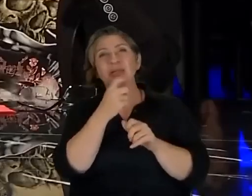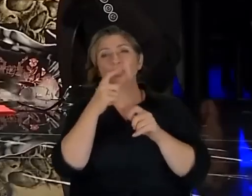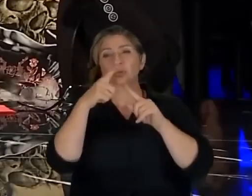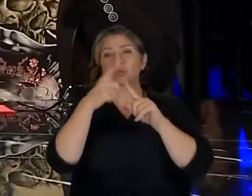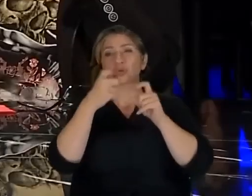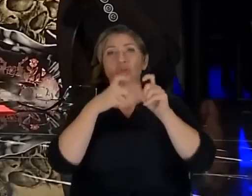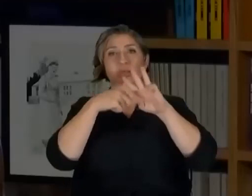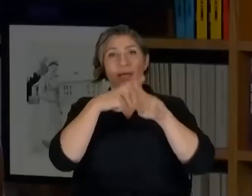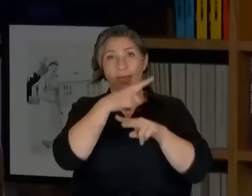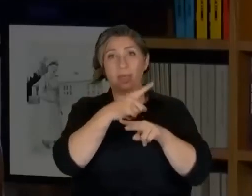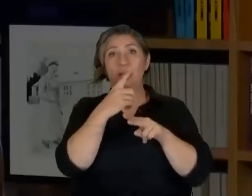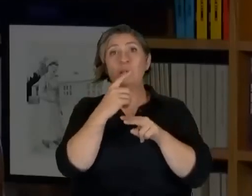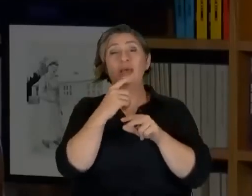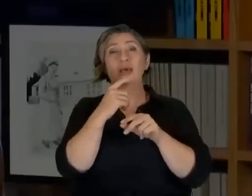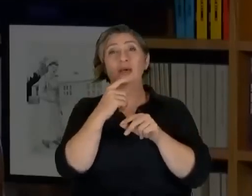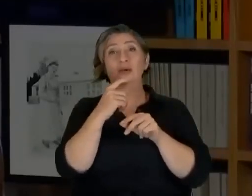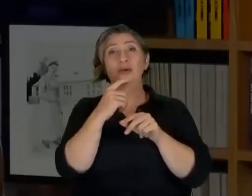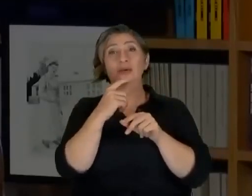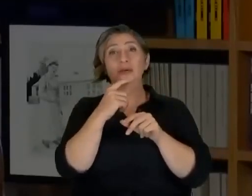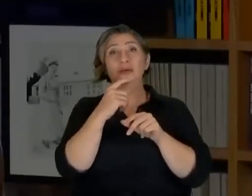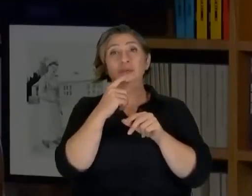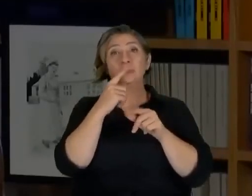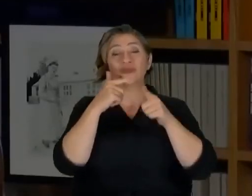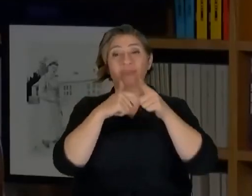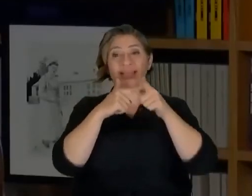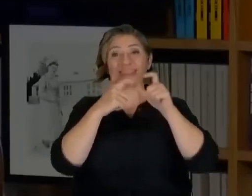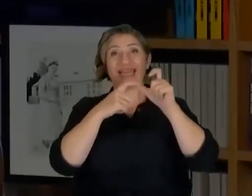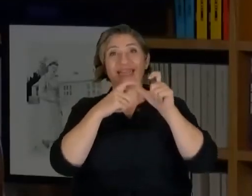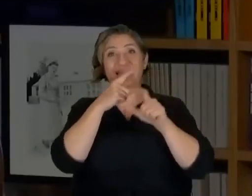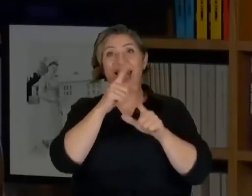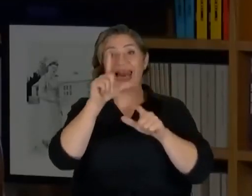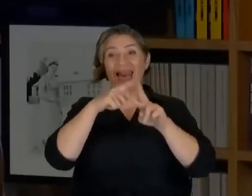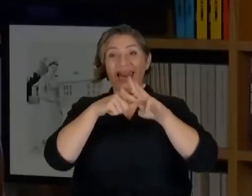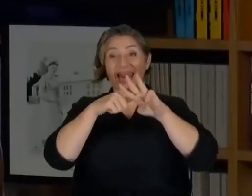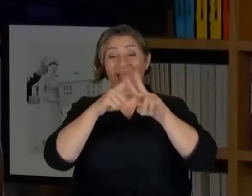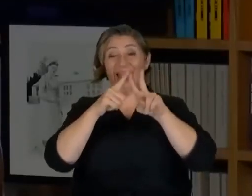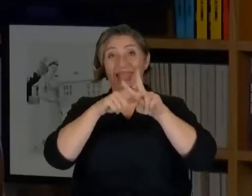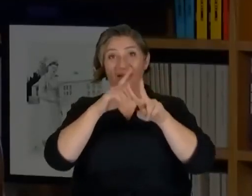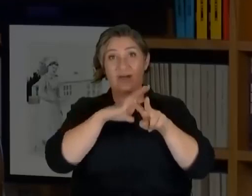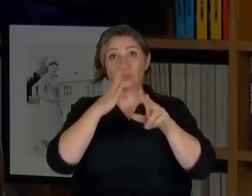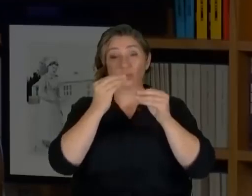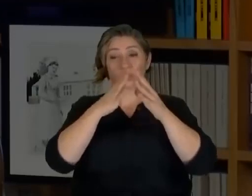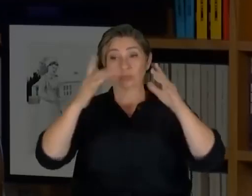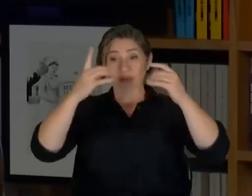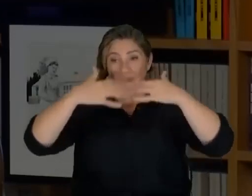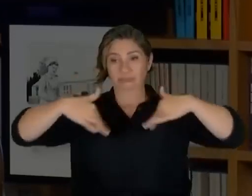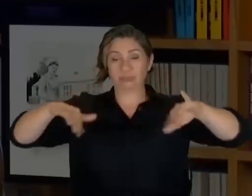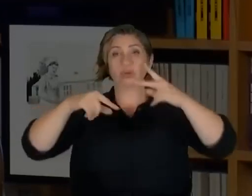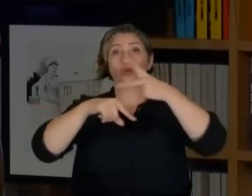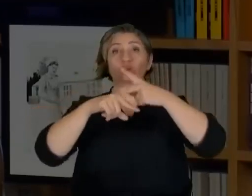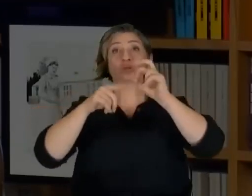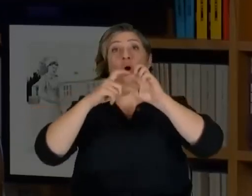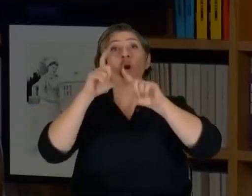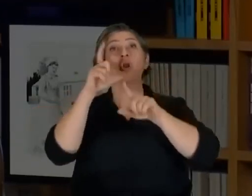Zorlu'nun? Tuşe'deyiz. Bir tane büyük ha. Tribute to Frank Sinatra bu. Geçen sene Lena da geldi. Hı. Büyük bir tribute yaptık işte. Zorlu